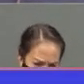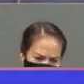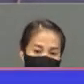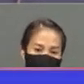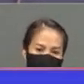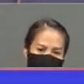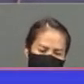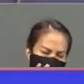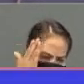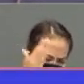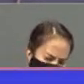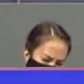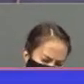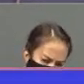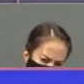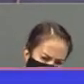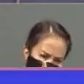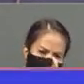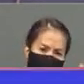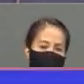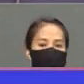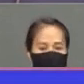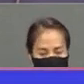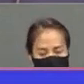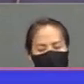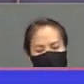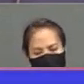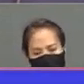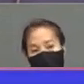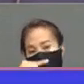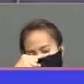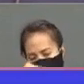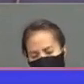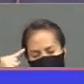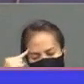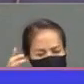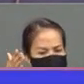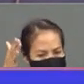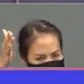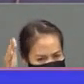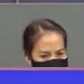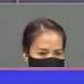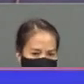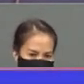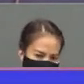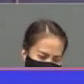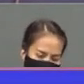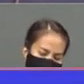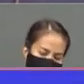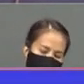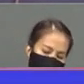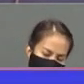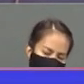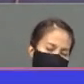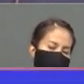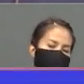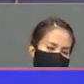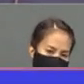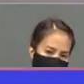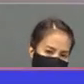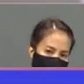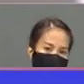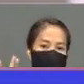ในปีหน้าค่ะคือปี 6 6แล้วก็เพ้อการเพิ่มศักยภาพโครงการโครงสร้างพื้นฐานด้านสัตว์ทดลอง